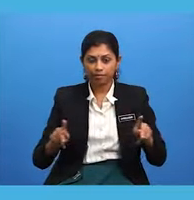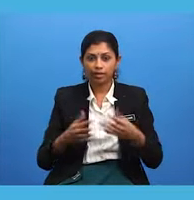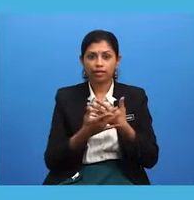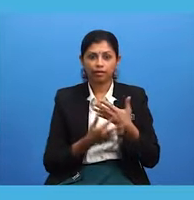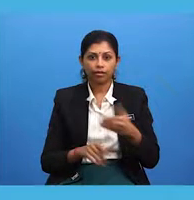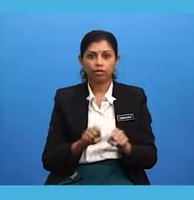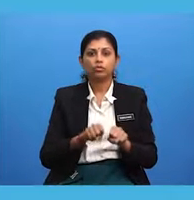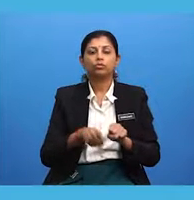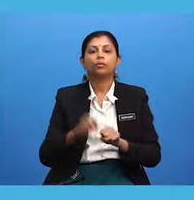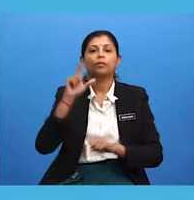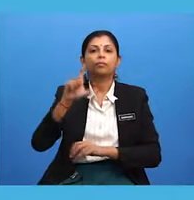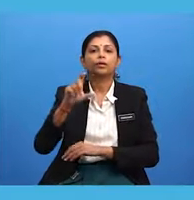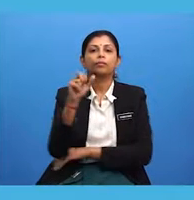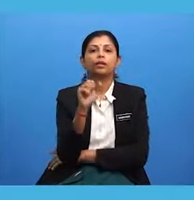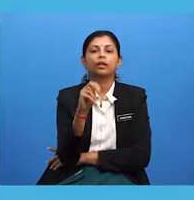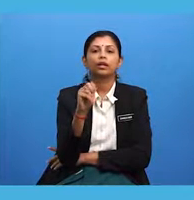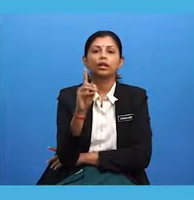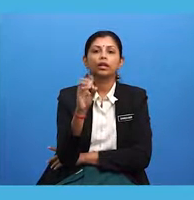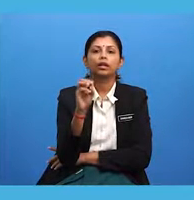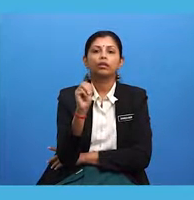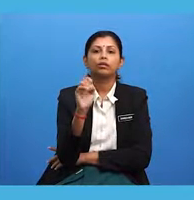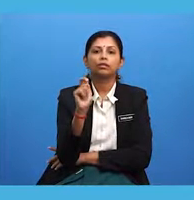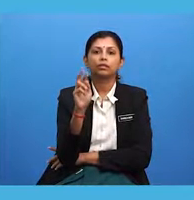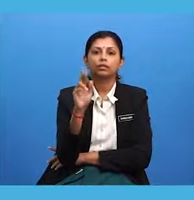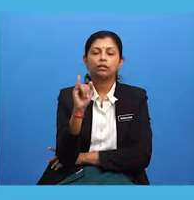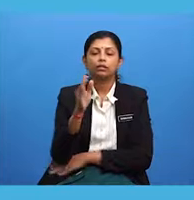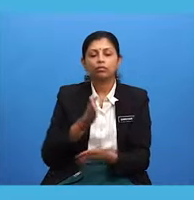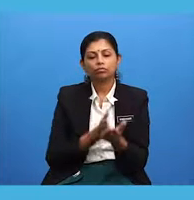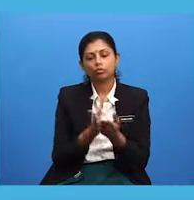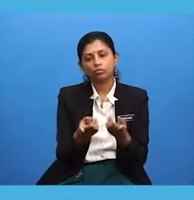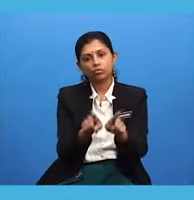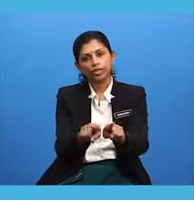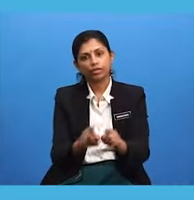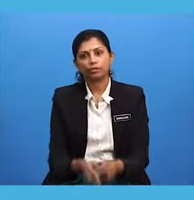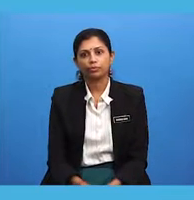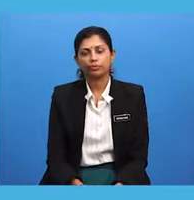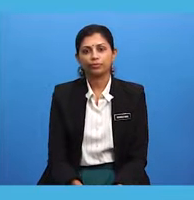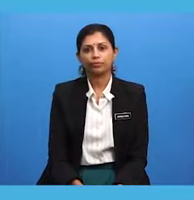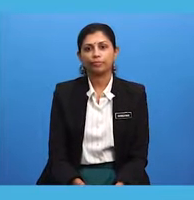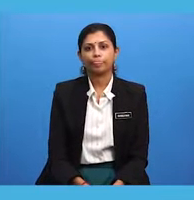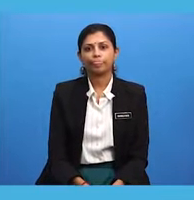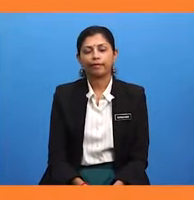darah supaya penebalan endometrium terus berlaku.